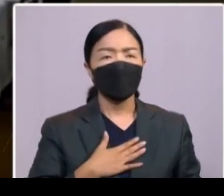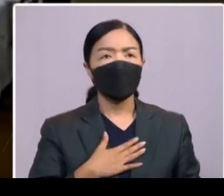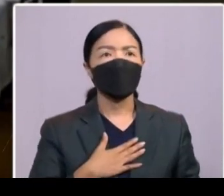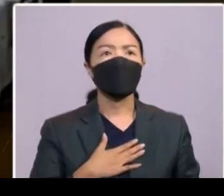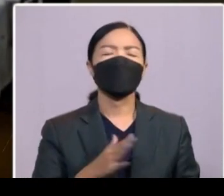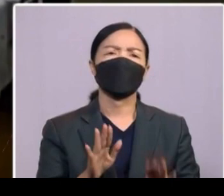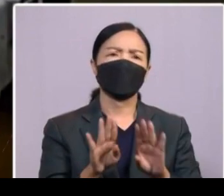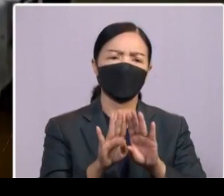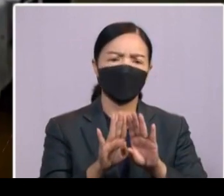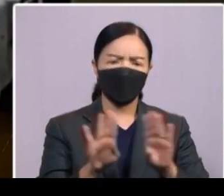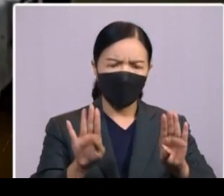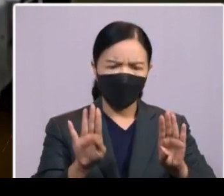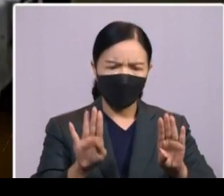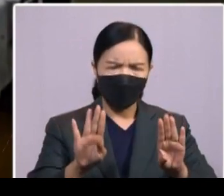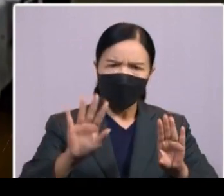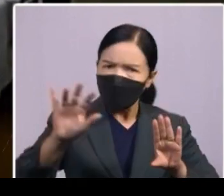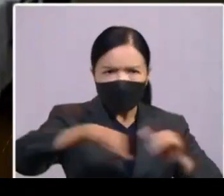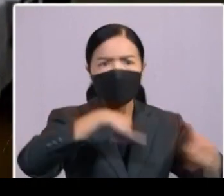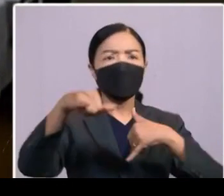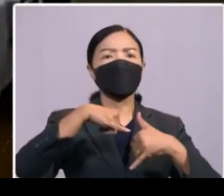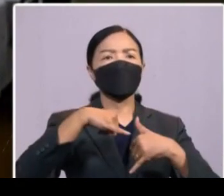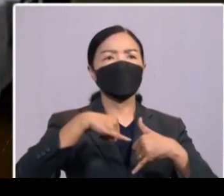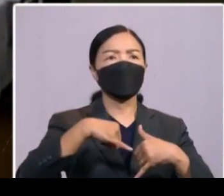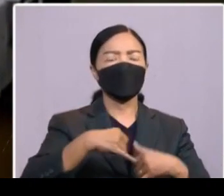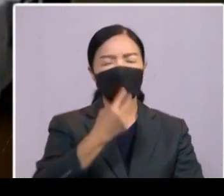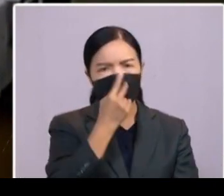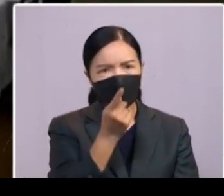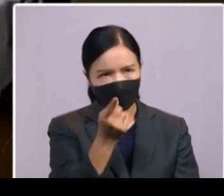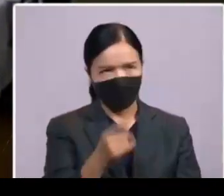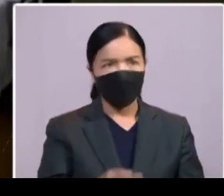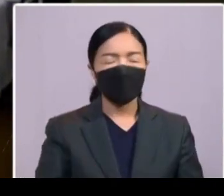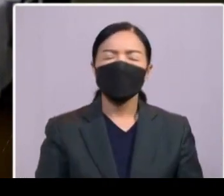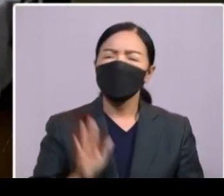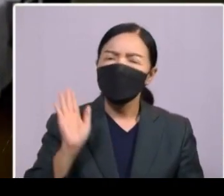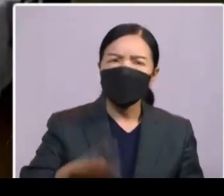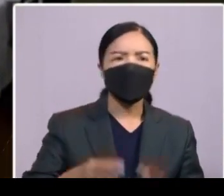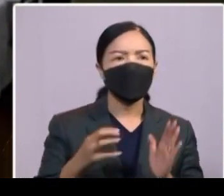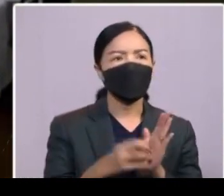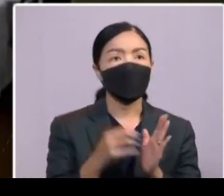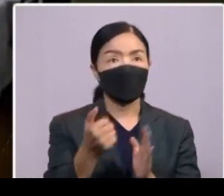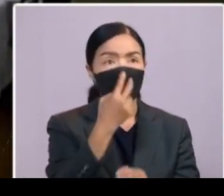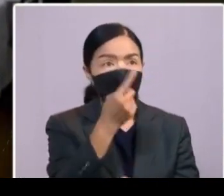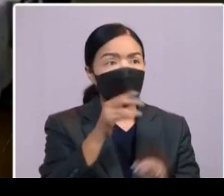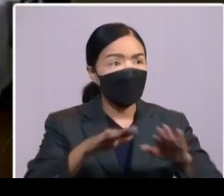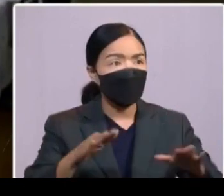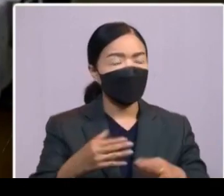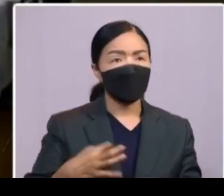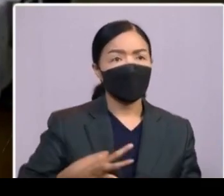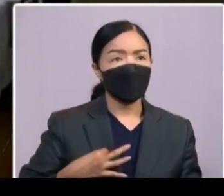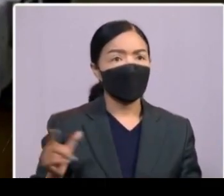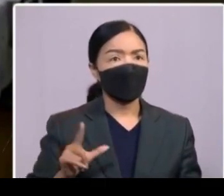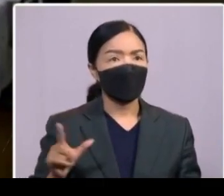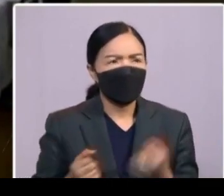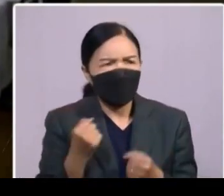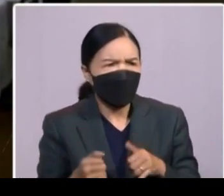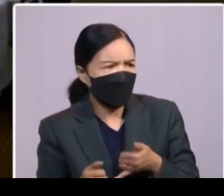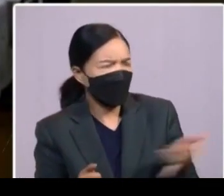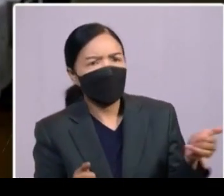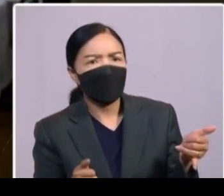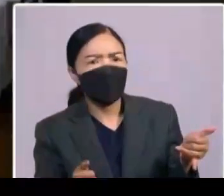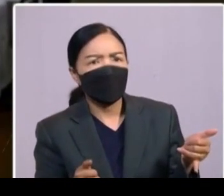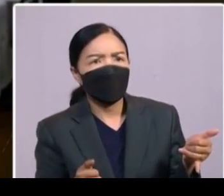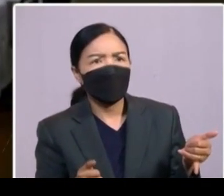พละกำลังอะไรก็แล้วแต่พังเข้ามาได้แล้วคุณผู้ชมคะเคราะห์ดีเห็นน้องเสื้อเหลืองไหมเด็กเมื่อสักครู่นี้วิ่งไปทางซ้ายมือของกล้